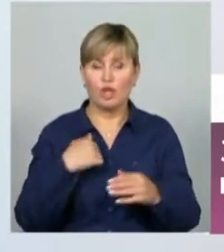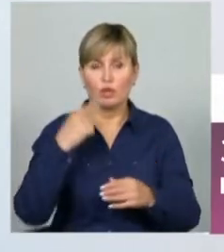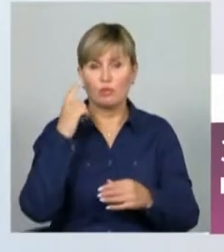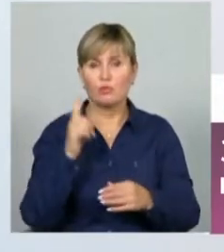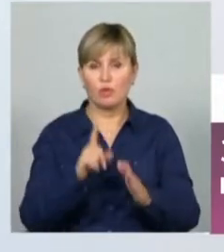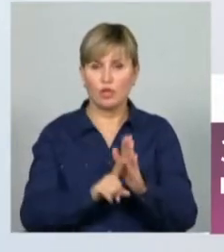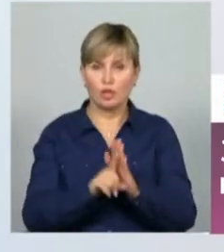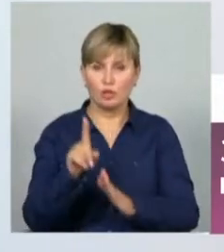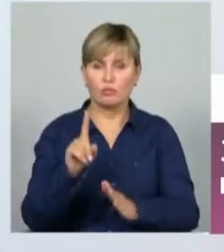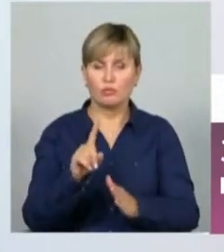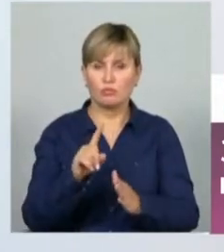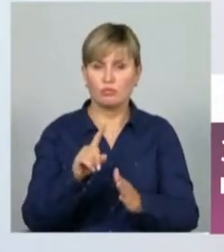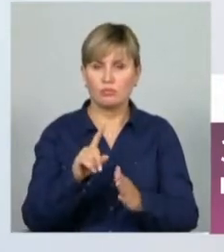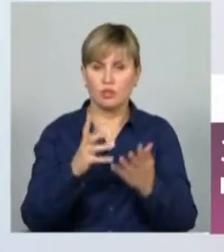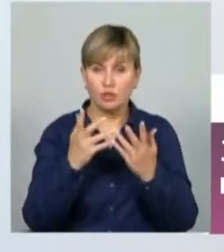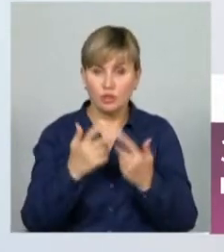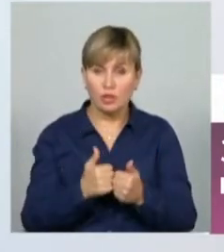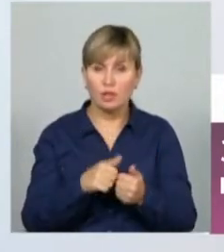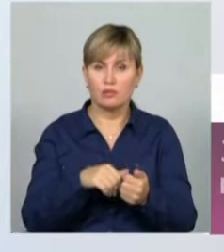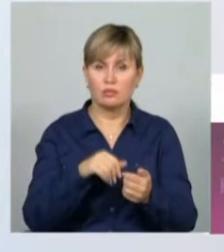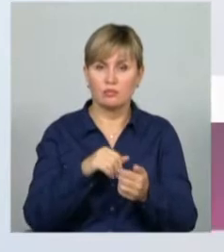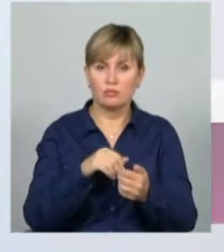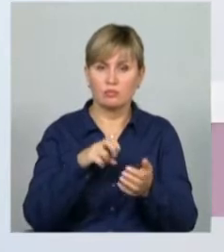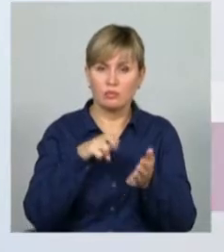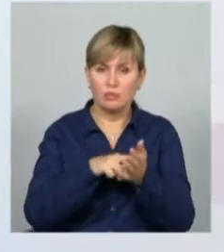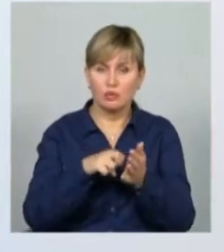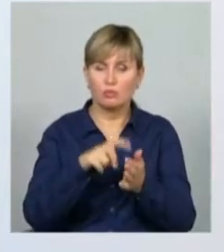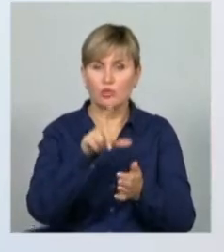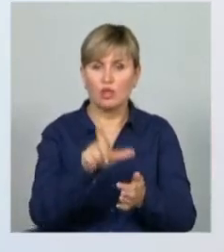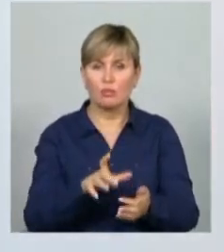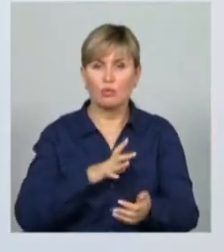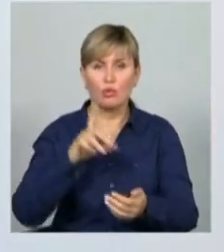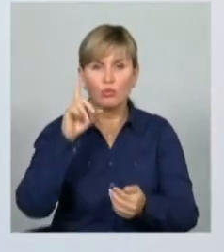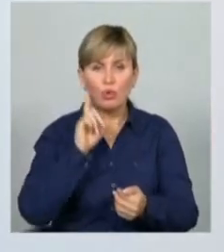ее начнут комбинировать с другими вакцинами, чтобы человеку было удобно, чтобы